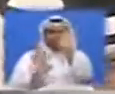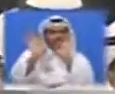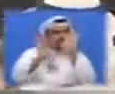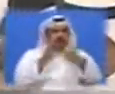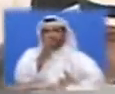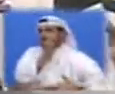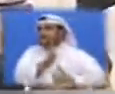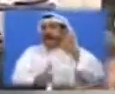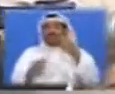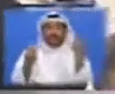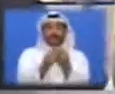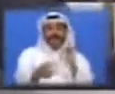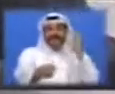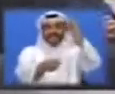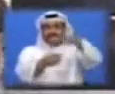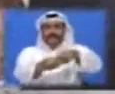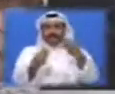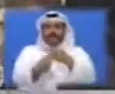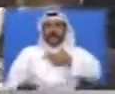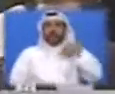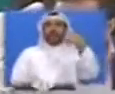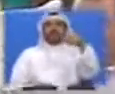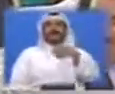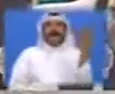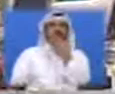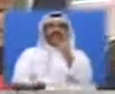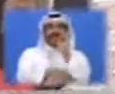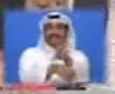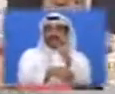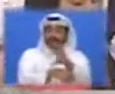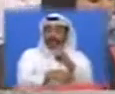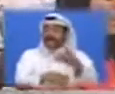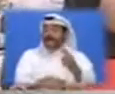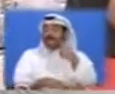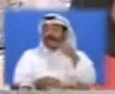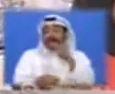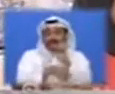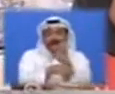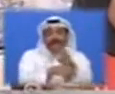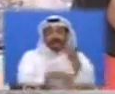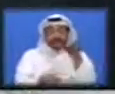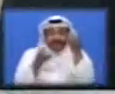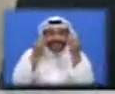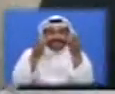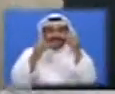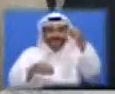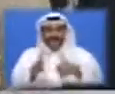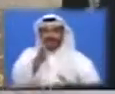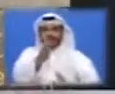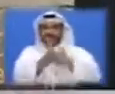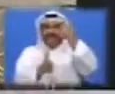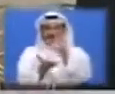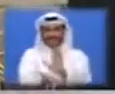مع وزارة التربية، مساهمة منها في ترسيخ السلوكيات الإيجابية للطلبة. وها هي اليوم تكرم